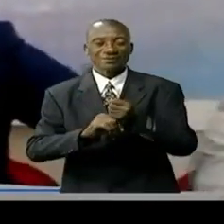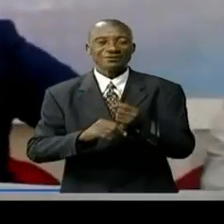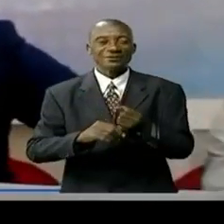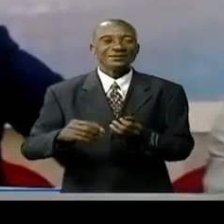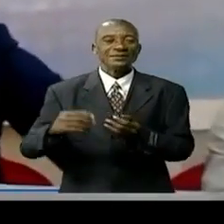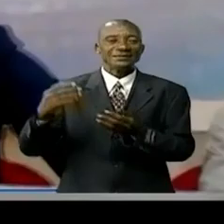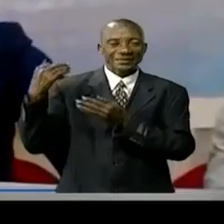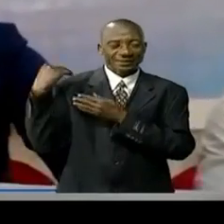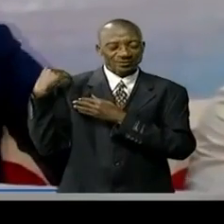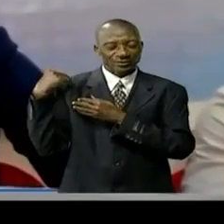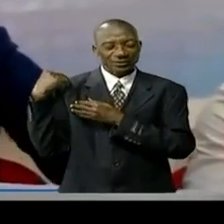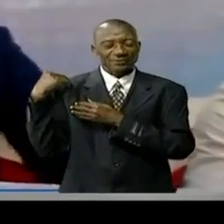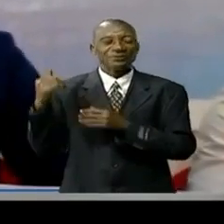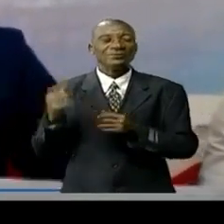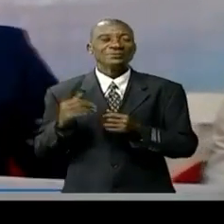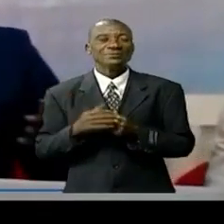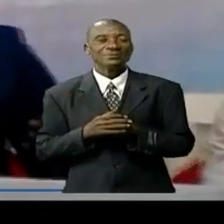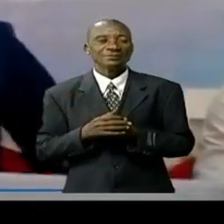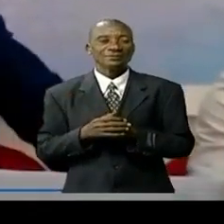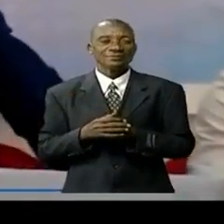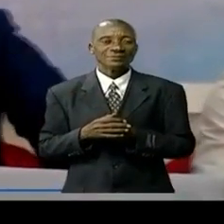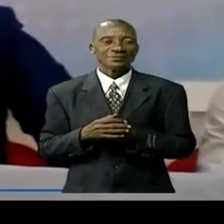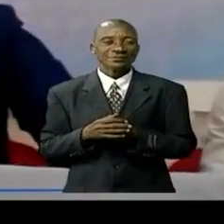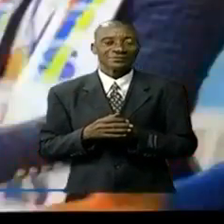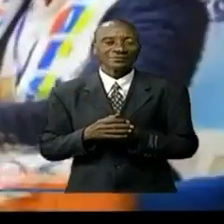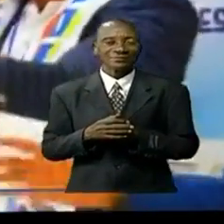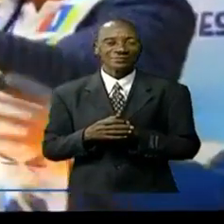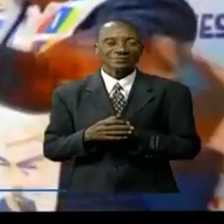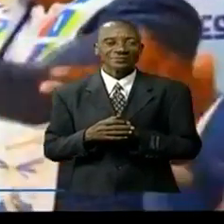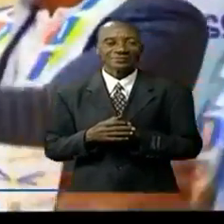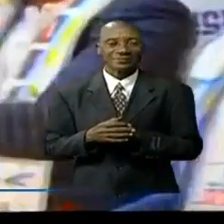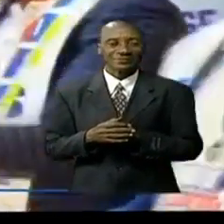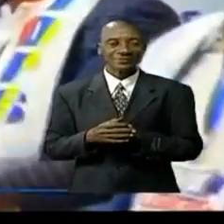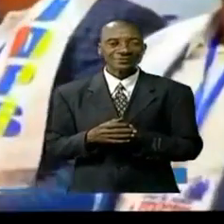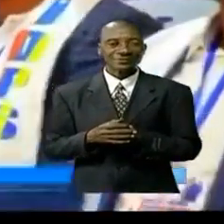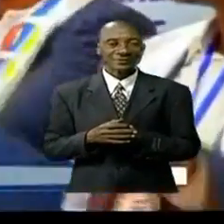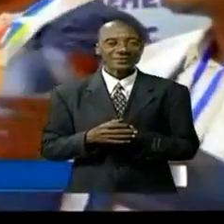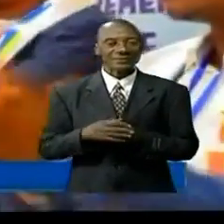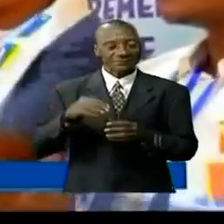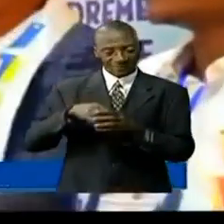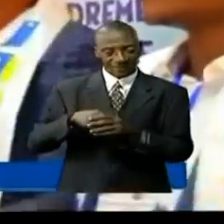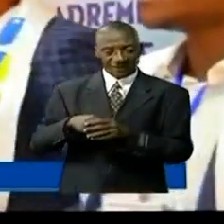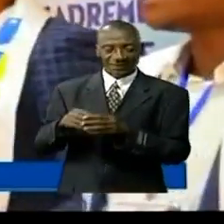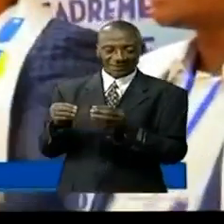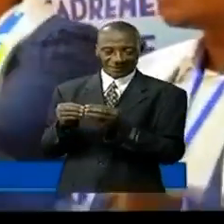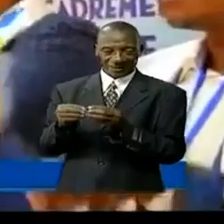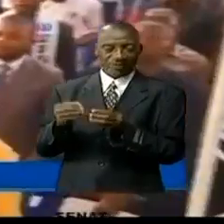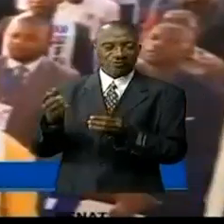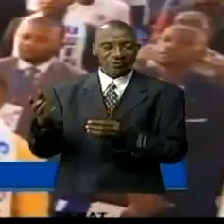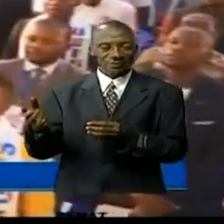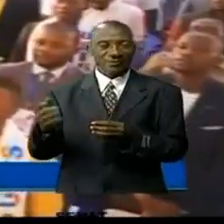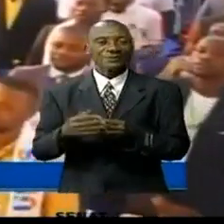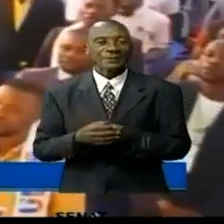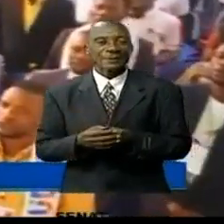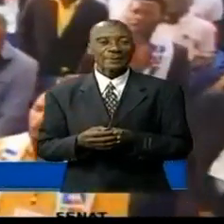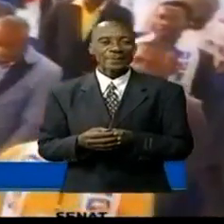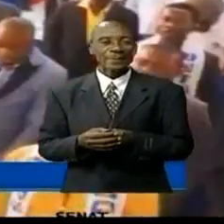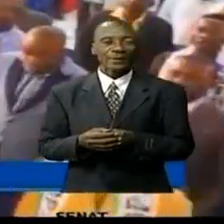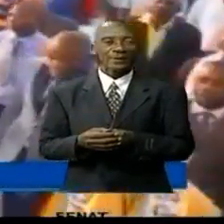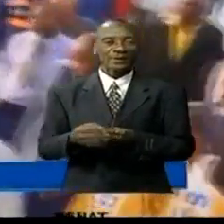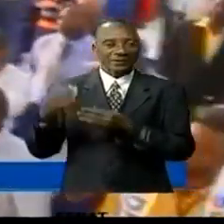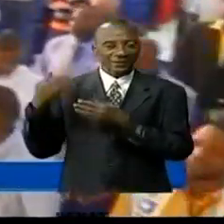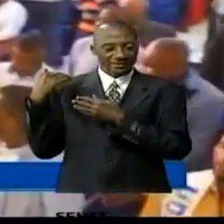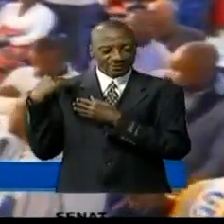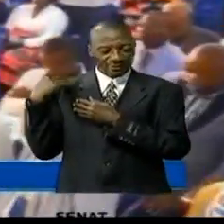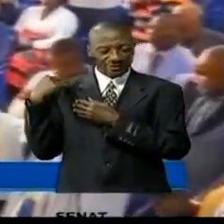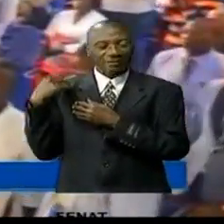est touché, il sent qu'on t'a touché. Au terme de ces échanges, les initiateurs entendent jeter les jalons